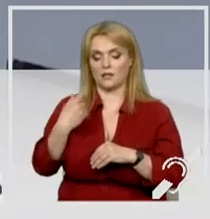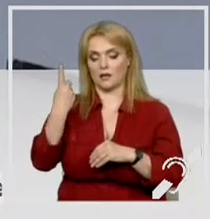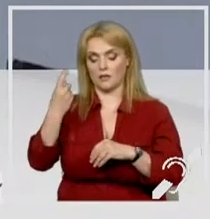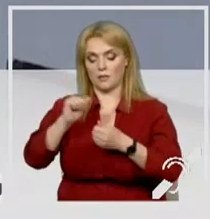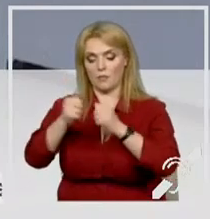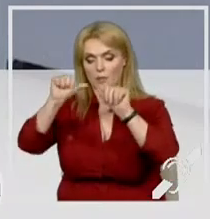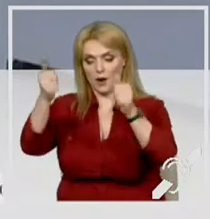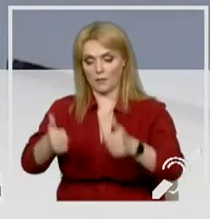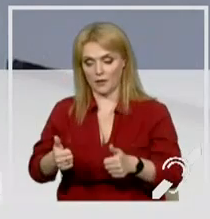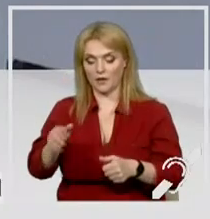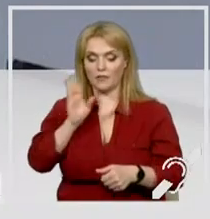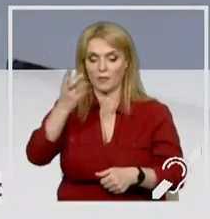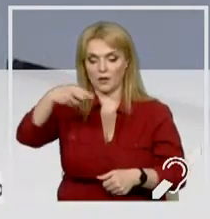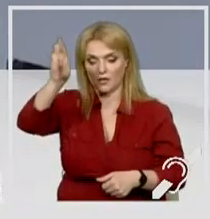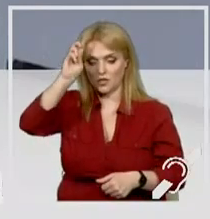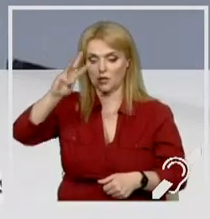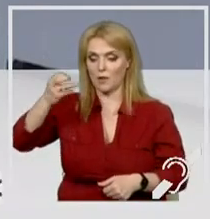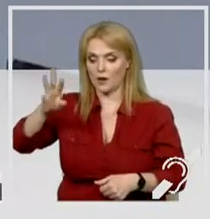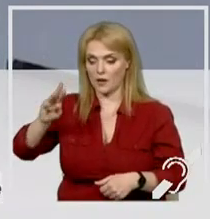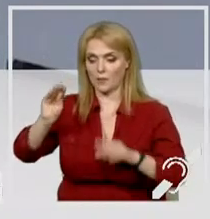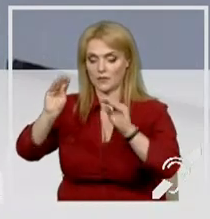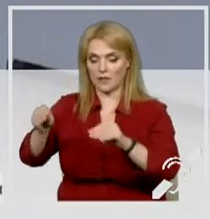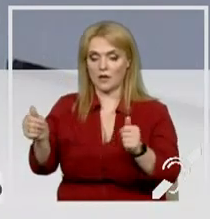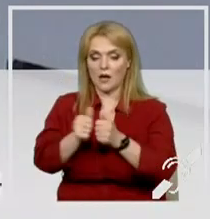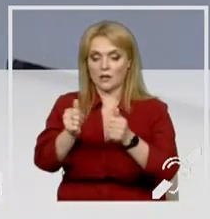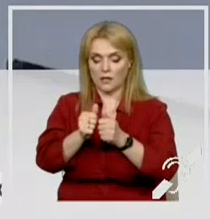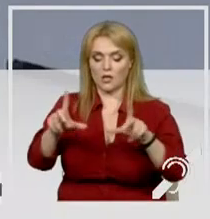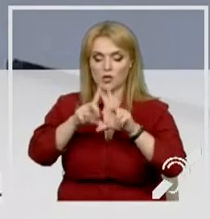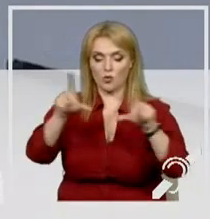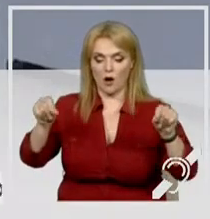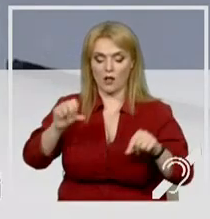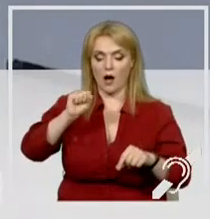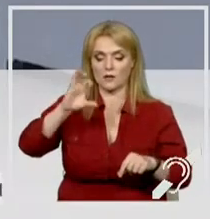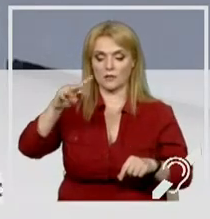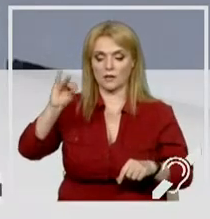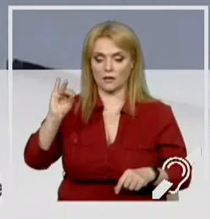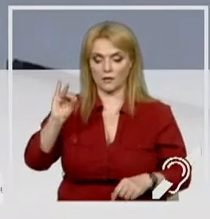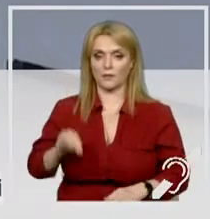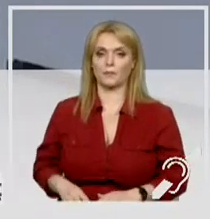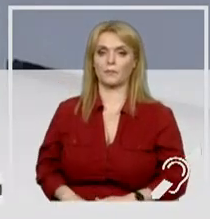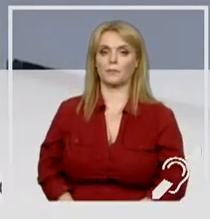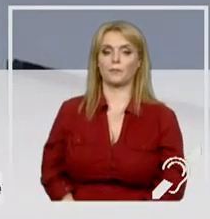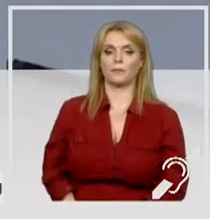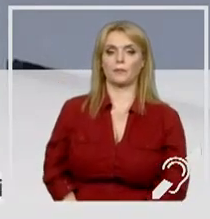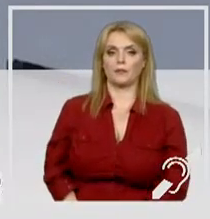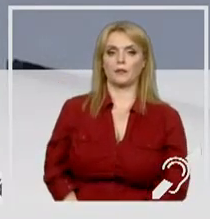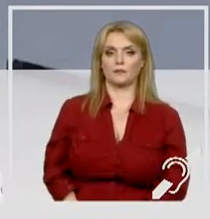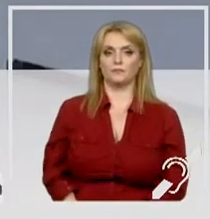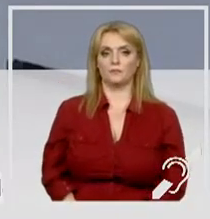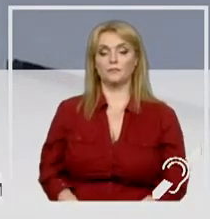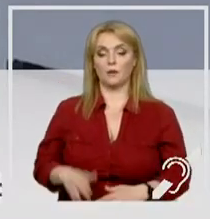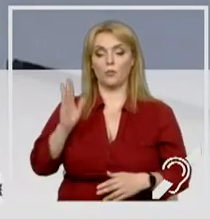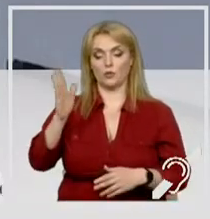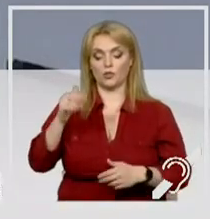timp ce Asociația Monumentum are opera aproape finisate. Artiștii plastici susțin că au fost înscriși într-un concurs anunțat de